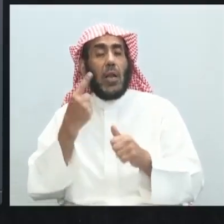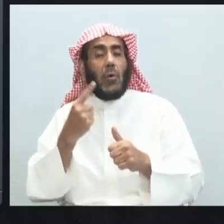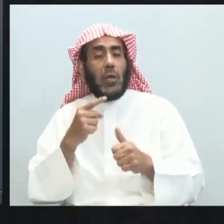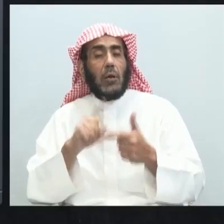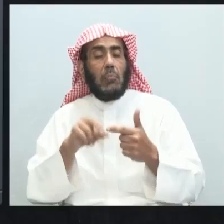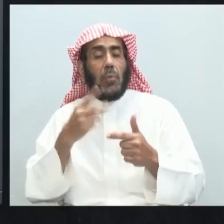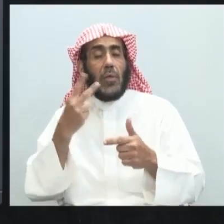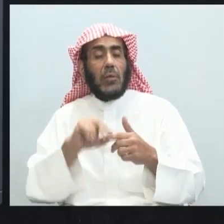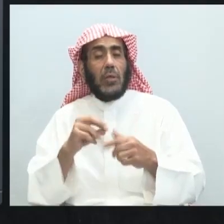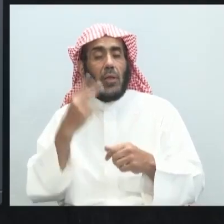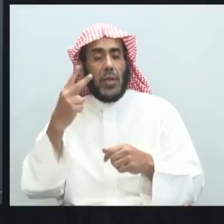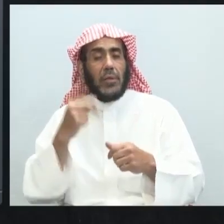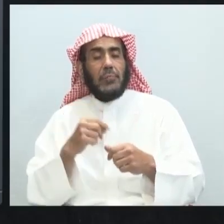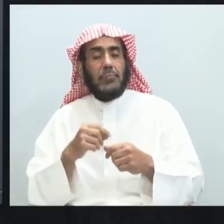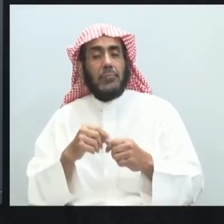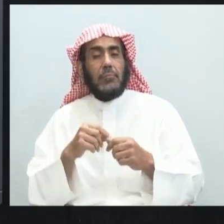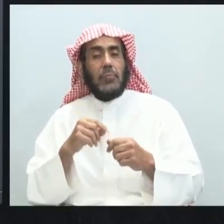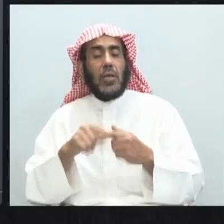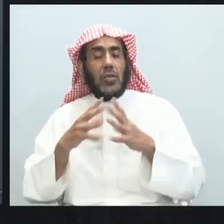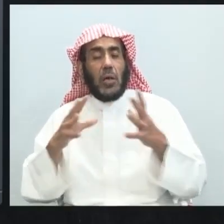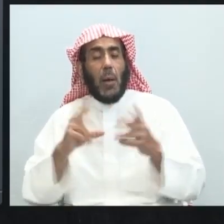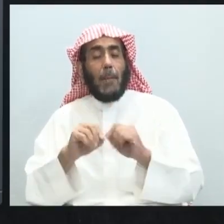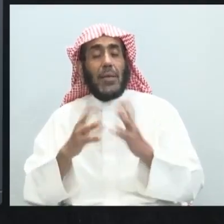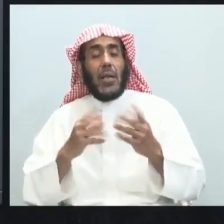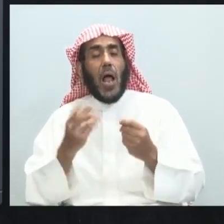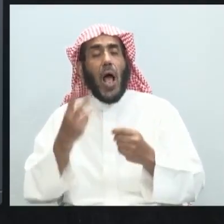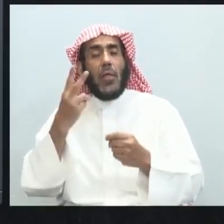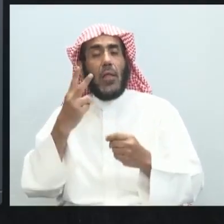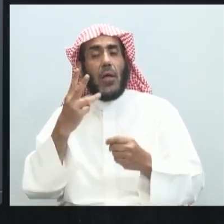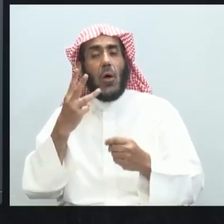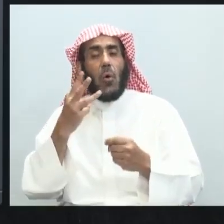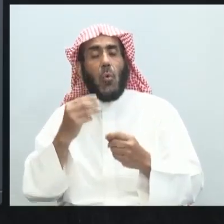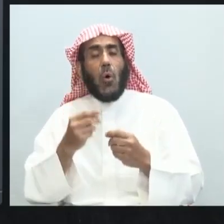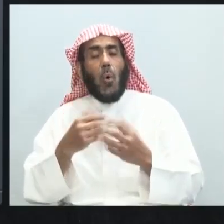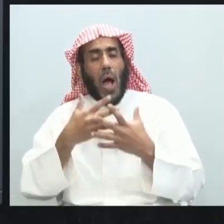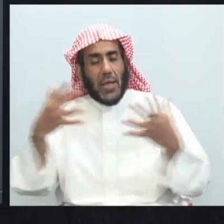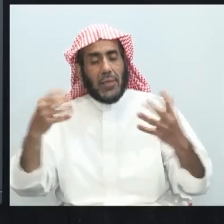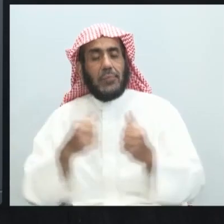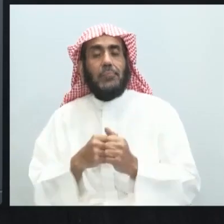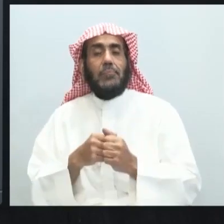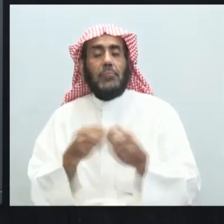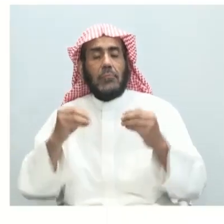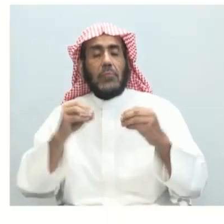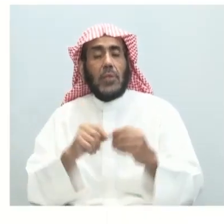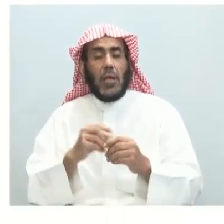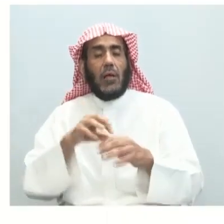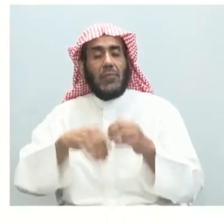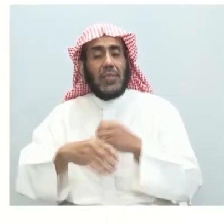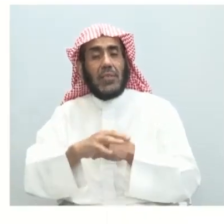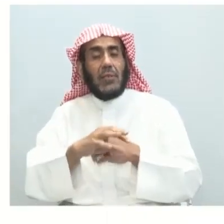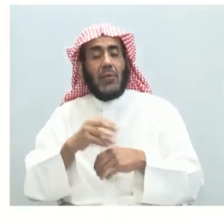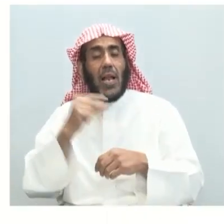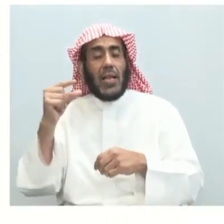المثنى ما دل على اثنين الجمع ما دل على ثلاثه وماذا واكثر نبدا في تصنيف